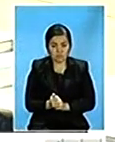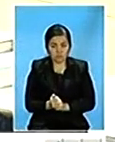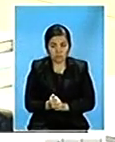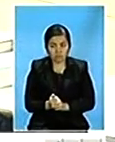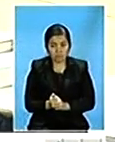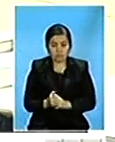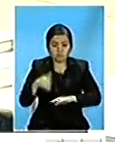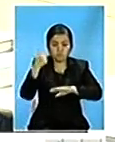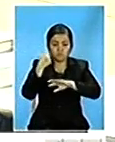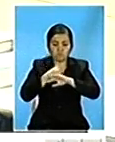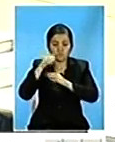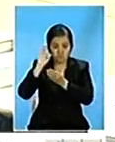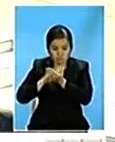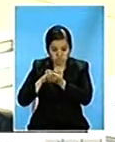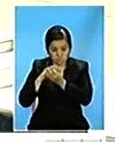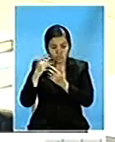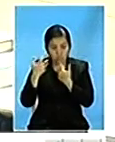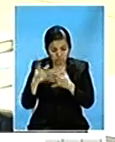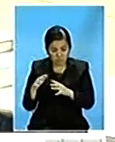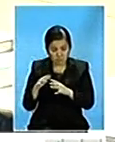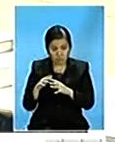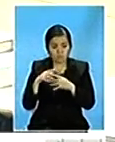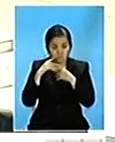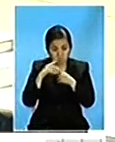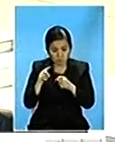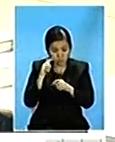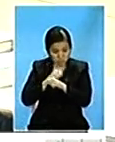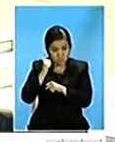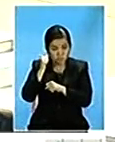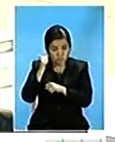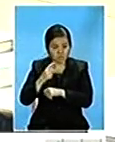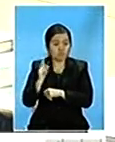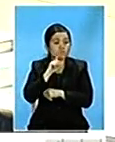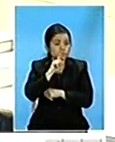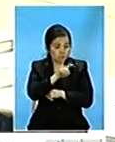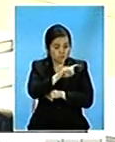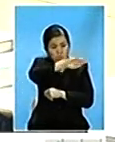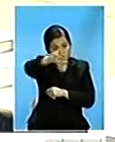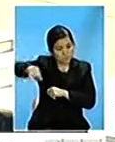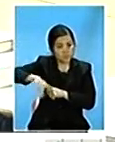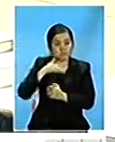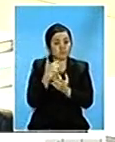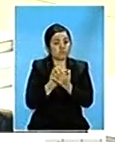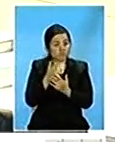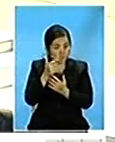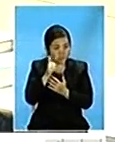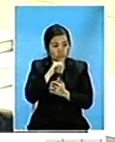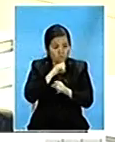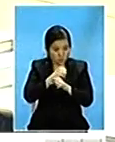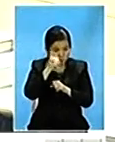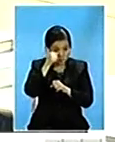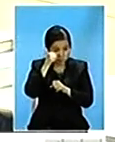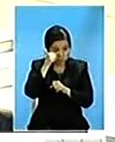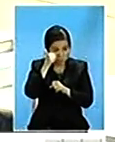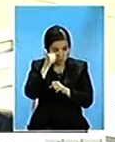รับยืนยันได้ไหมครับที่ท่านได้ตอบไปแล้วก็ที่ผมถามมาเนี่ยผมถามมาทั้งหมดเนี่ยถ้าได้ผมก็จะ